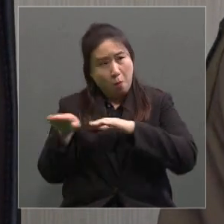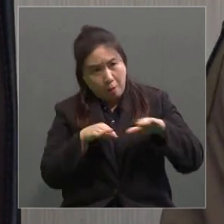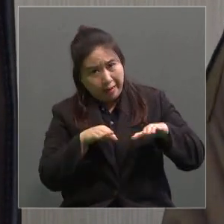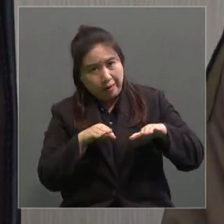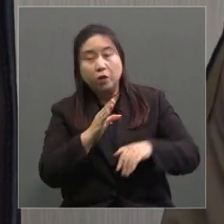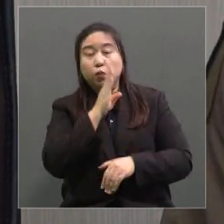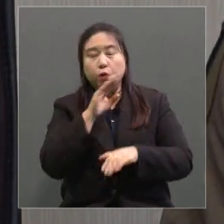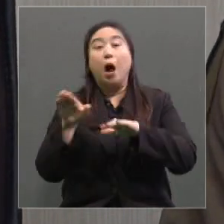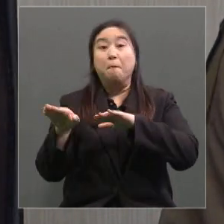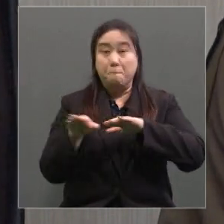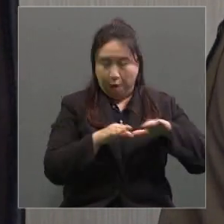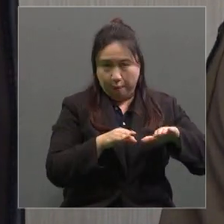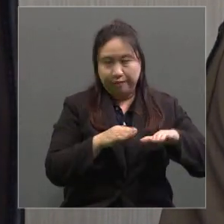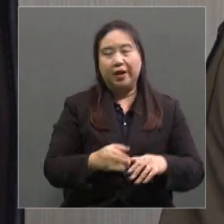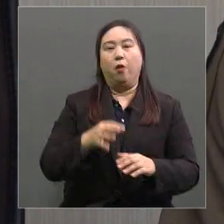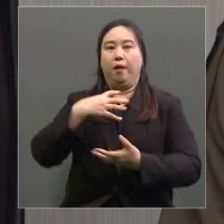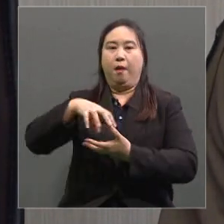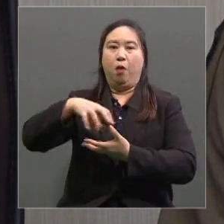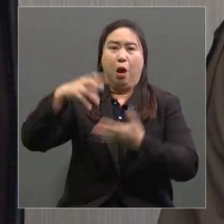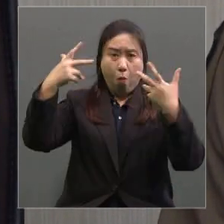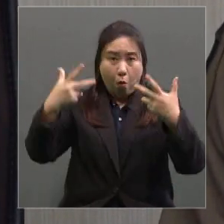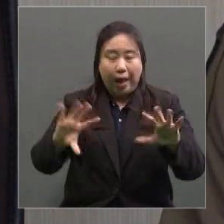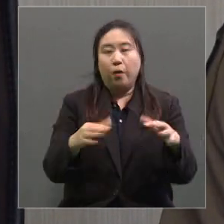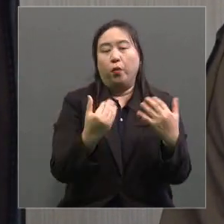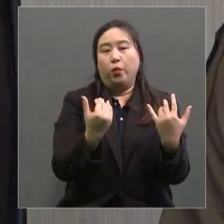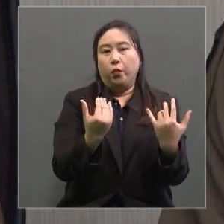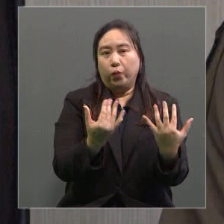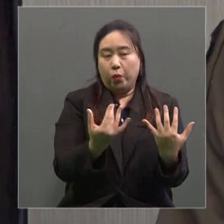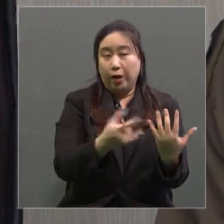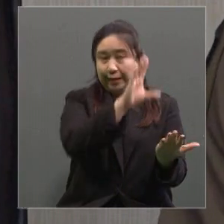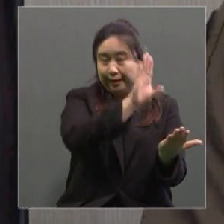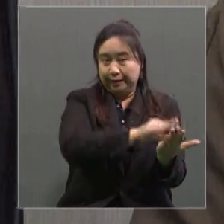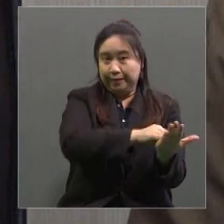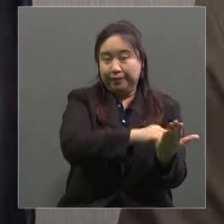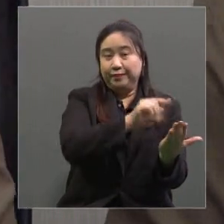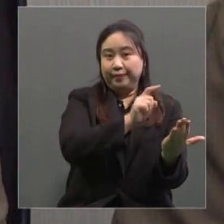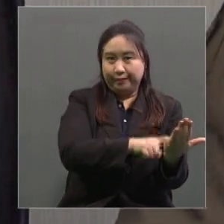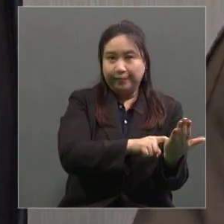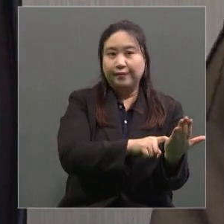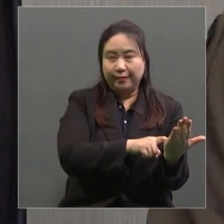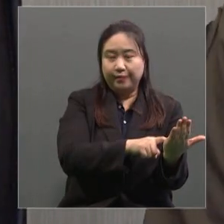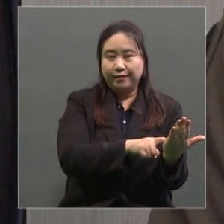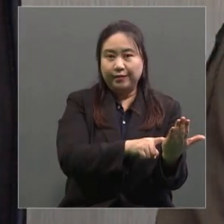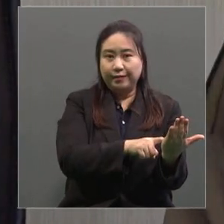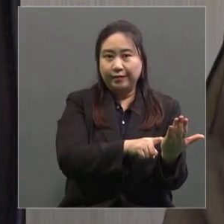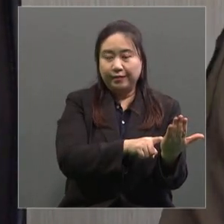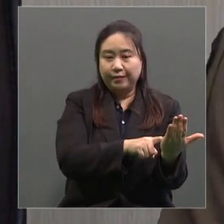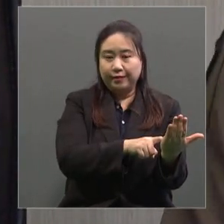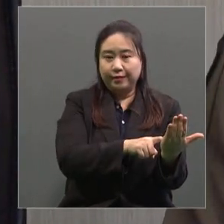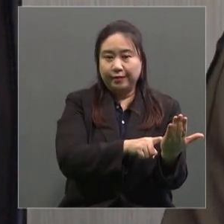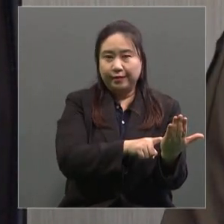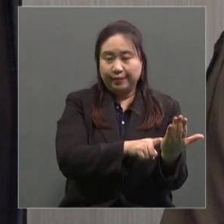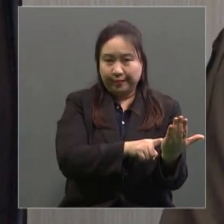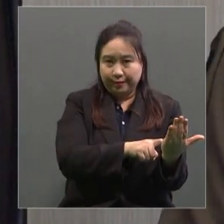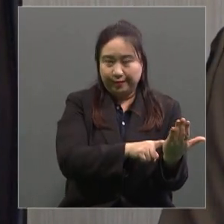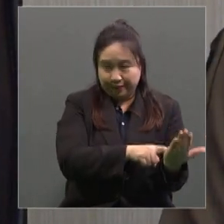องเขาให้การอย่างเป็นทางการแล้วนะครับเอาตัวคำให้การของน้องเขานะครับเข้าม